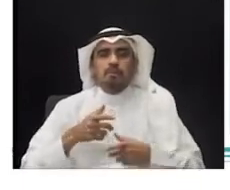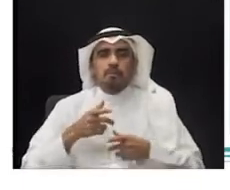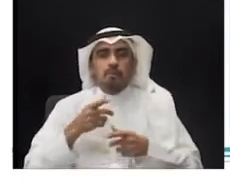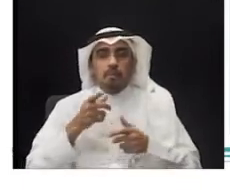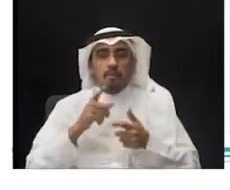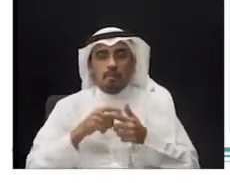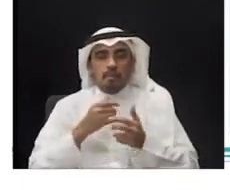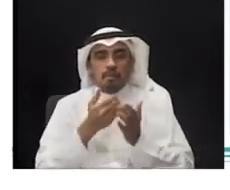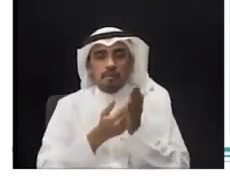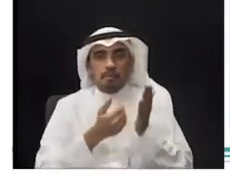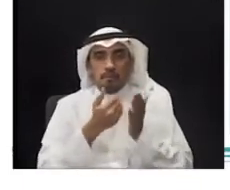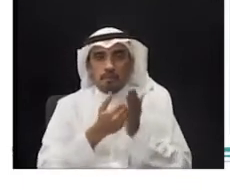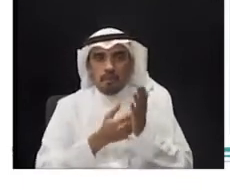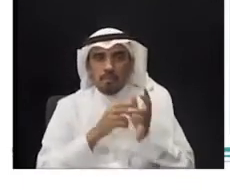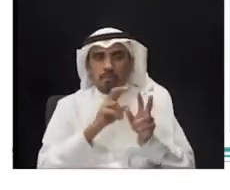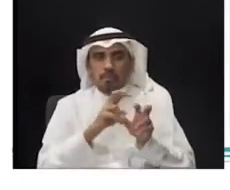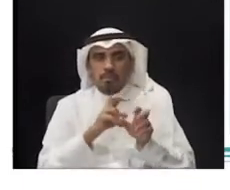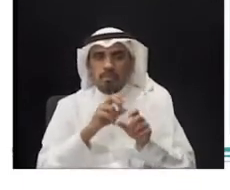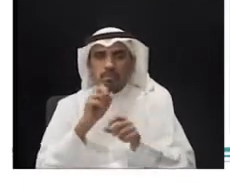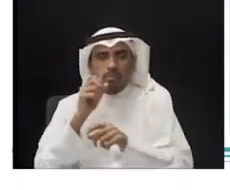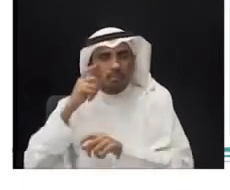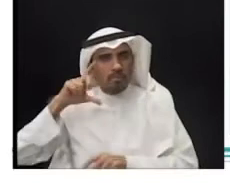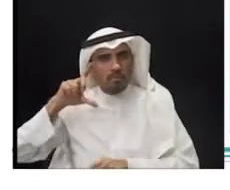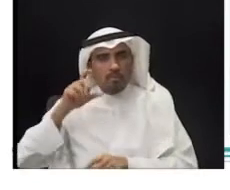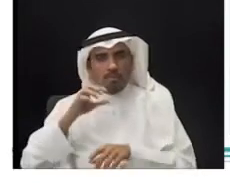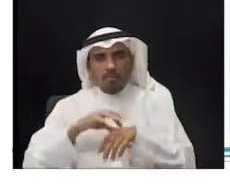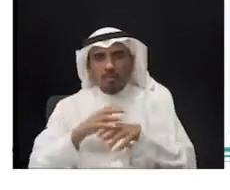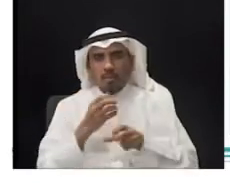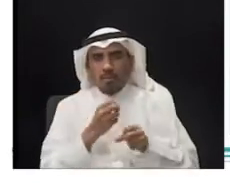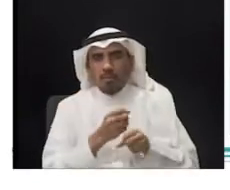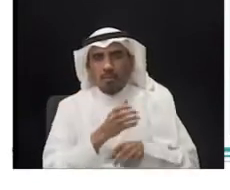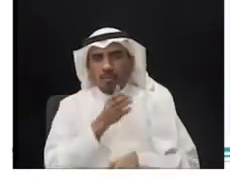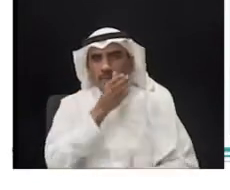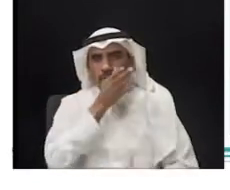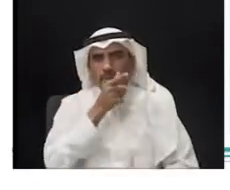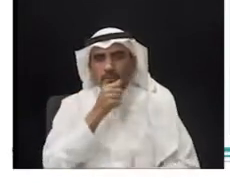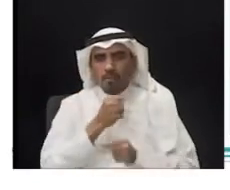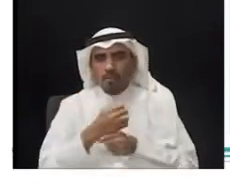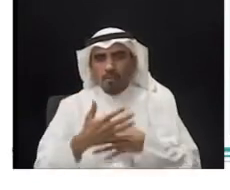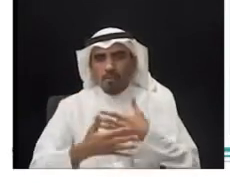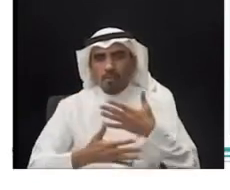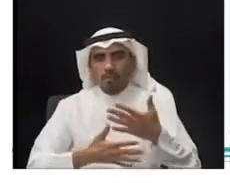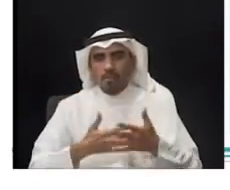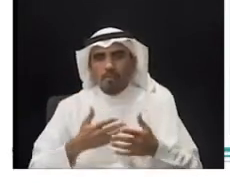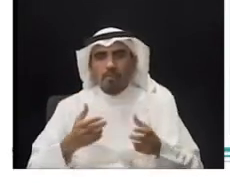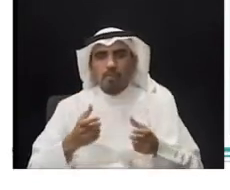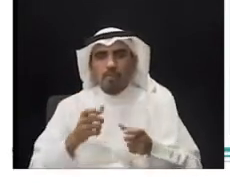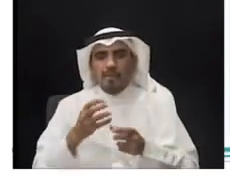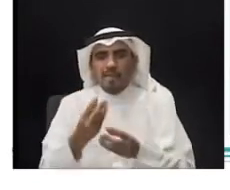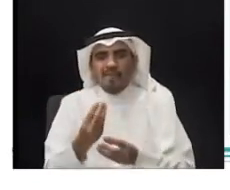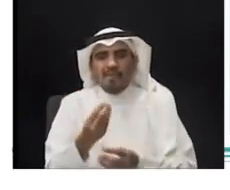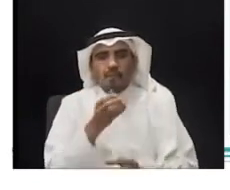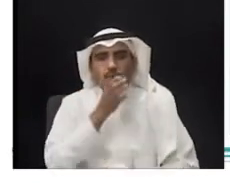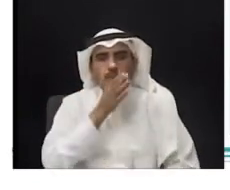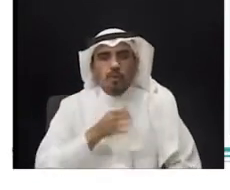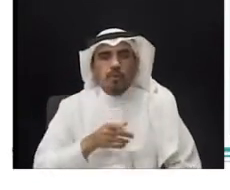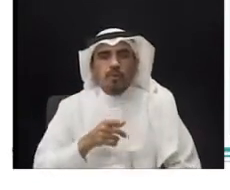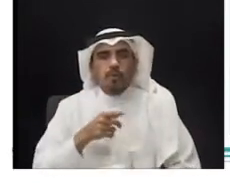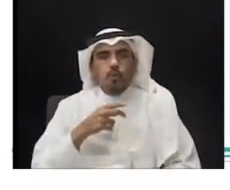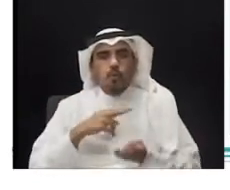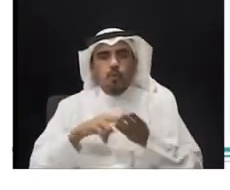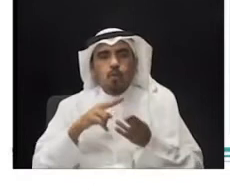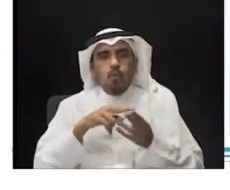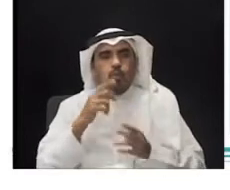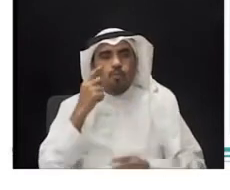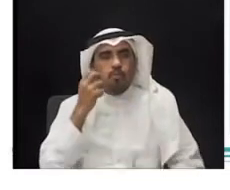أحسنتم، عدم تلويث المياه، والاقتصاد في استهلاكه وتوعية الناس ليحافظوا على الماء واستخدام أدوات الترشيد.